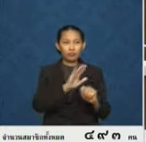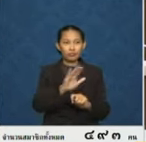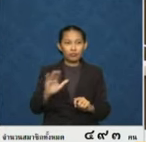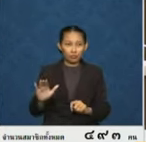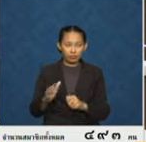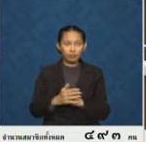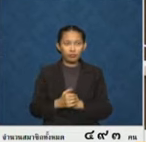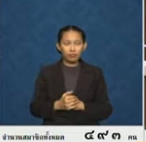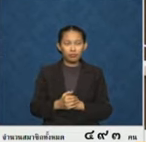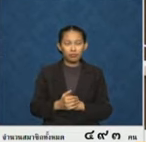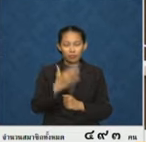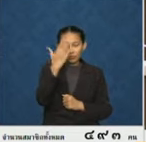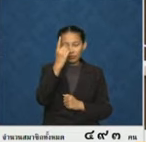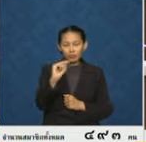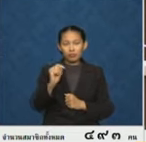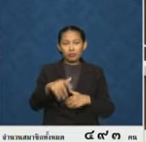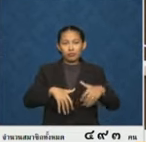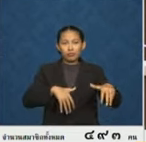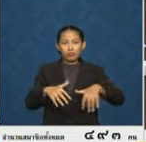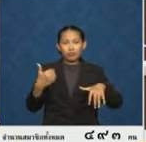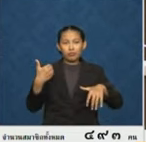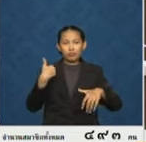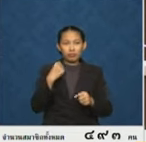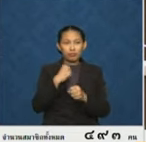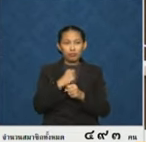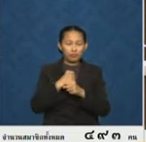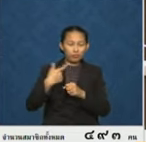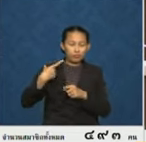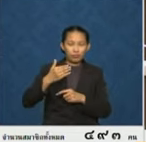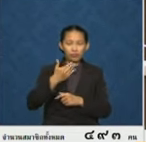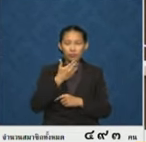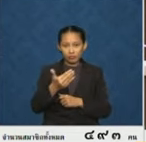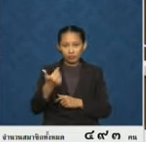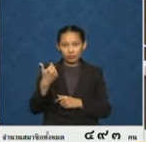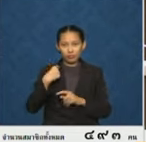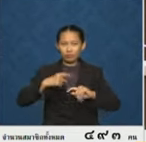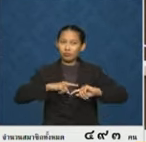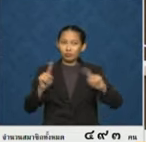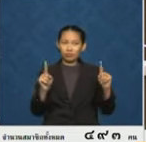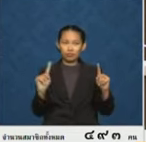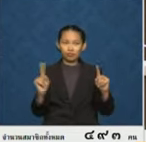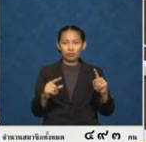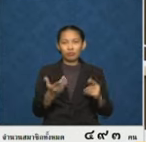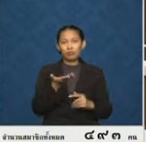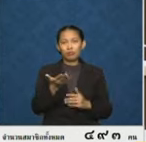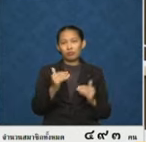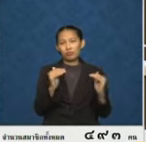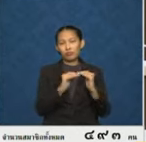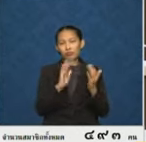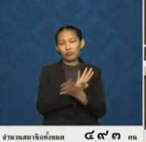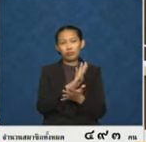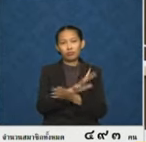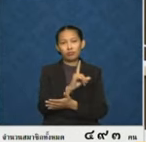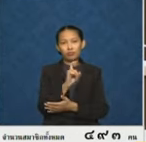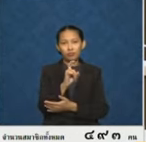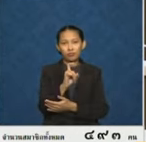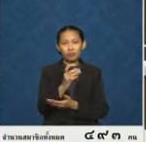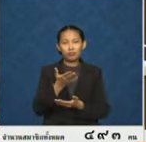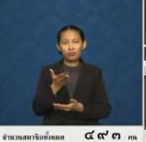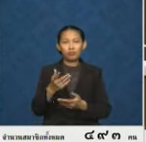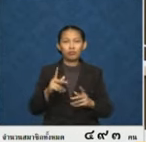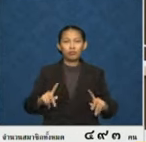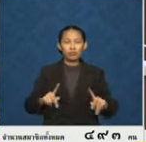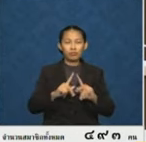จังหวัดพัทลุงครับโดยพี่น้องในพื้นที่ครับอาศัยและทำประโยชน์มาอย่างยาวนานครับแต่ไม่สามารถขอออกเอกสารสิทธิ์ได้จึงขอให้ทางกระทรวง